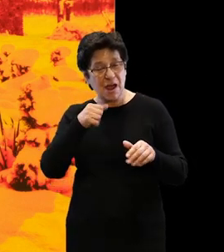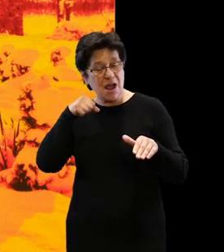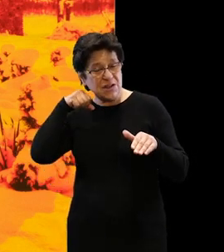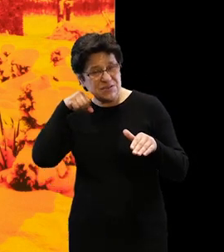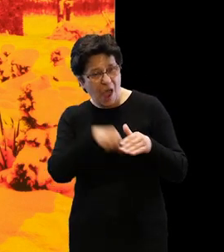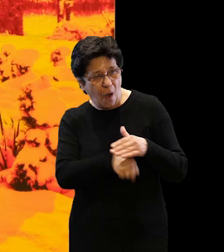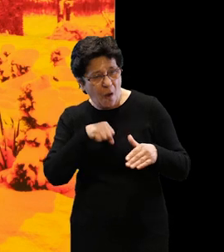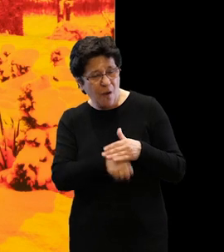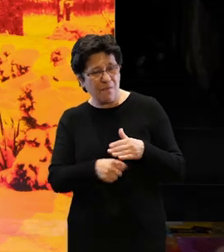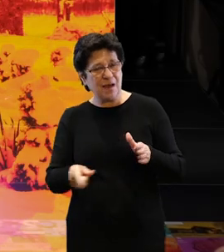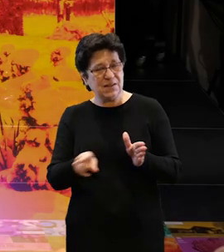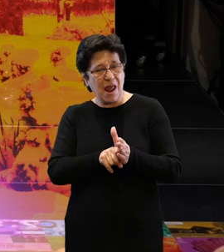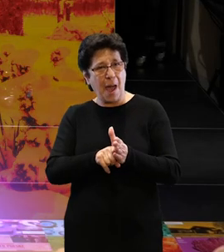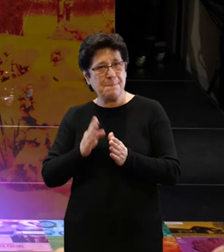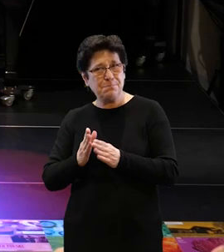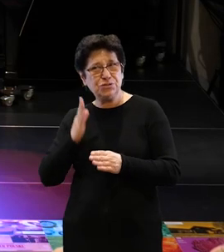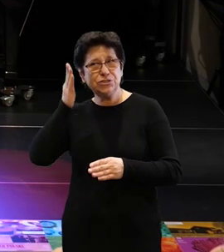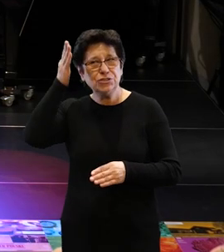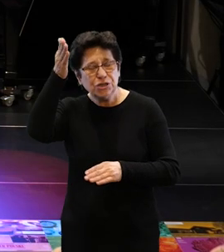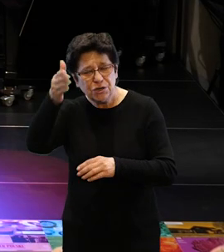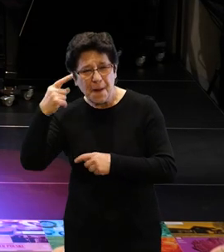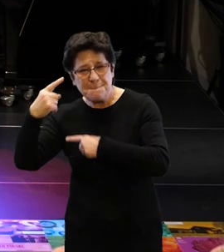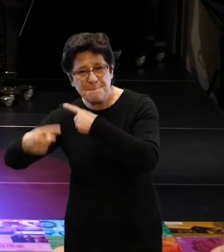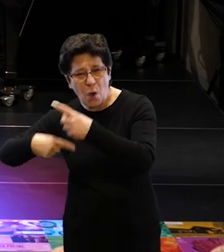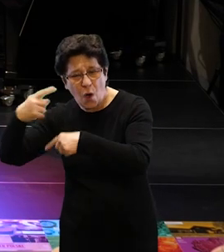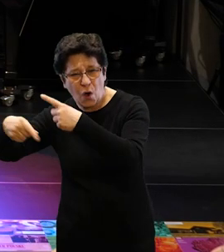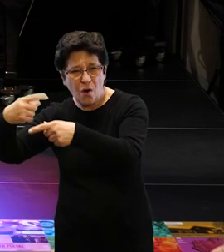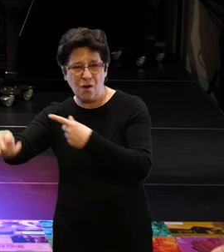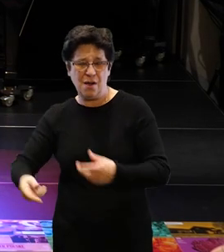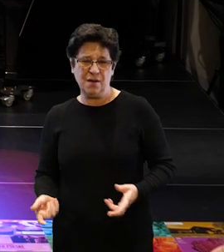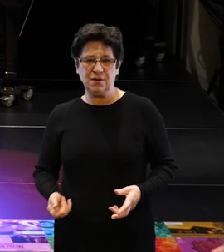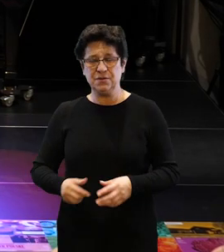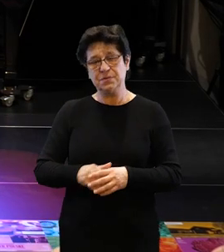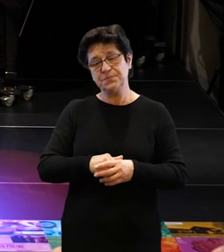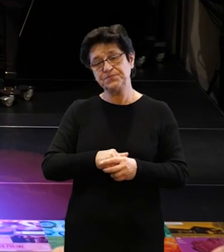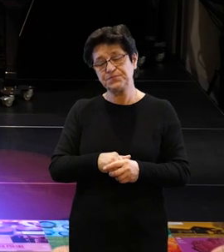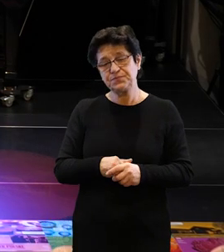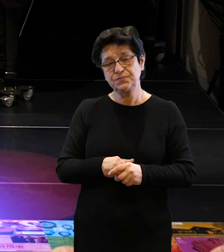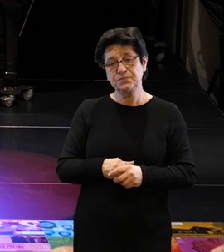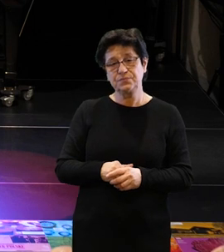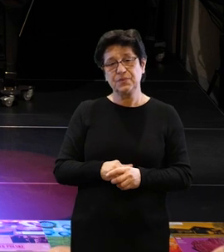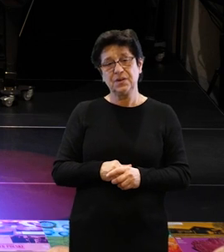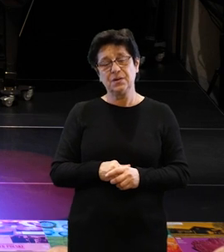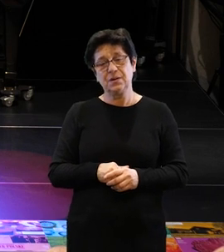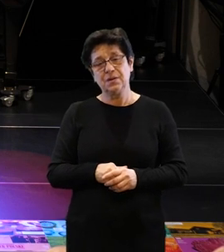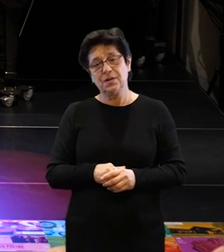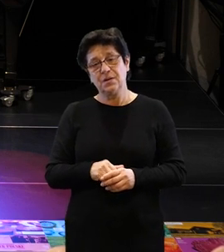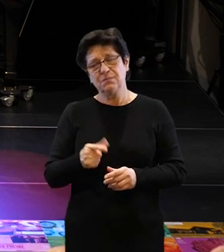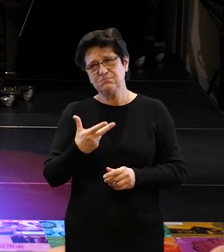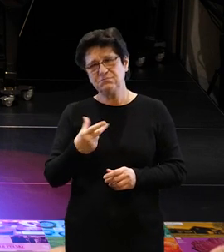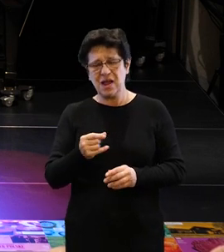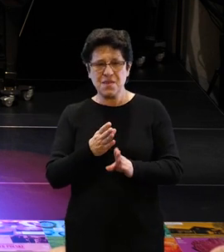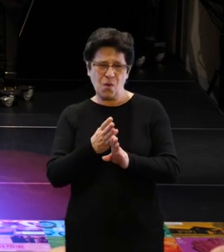przyszłych pokoleń tak jak mówiła księżna Izabela Czartoryska Czyli zachować przeszłość dla przyszłości ale No